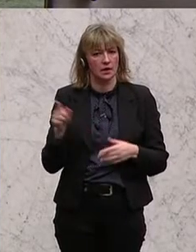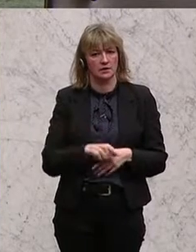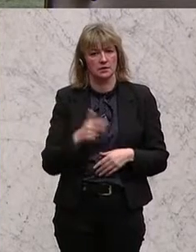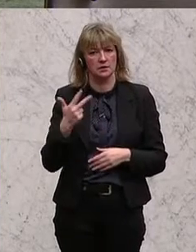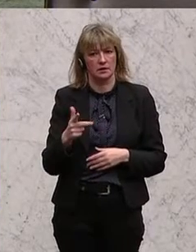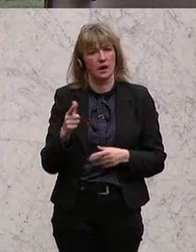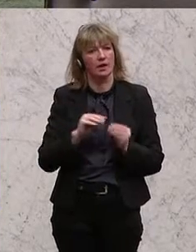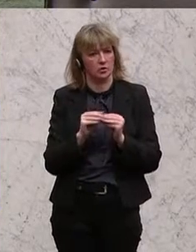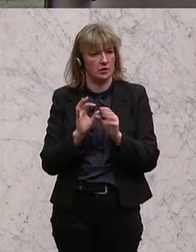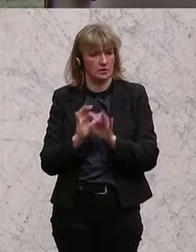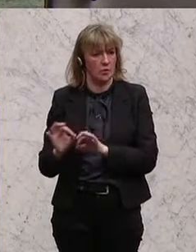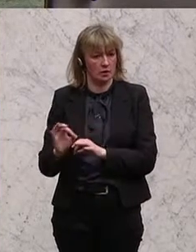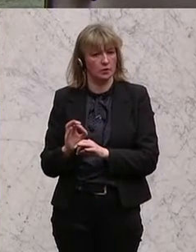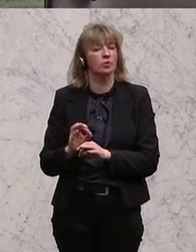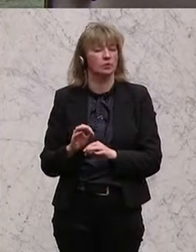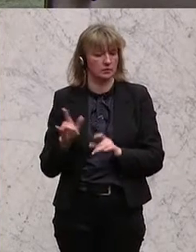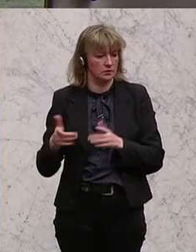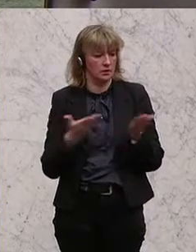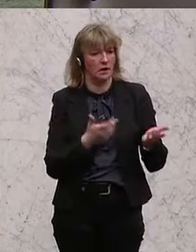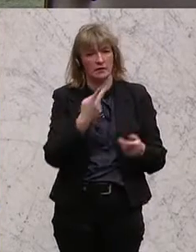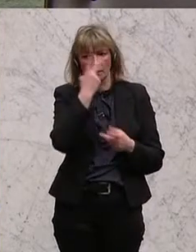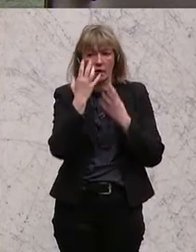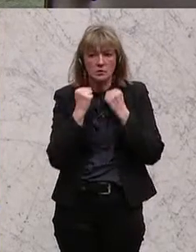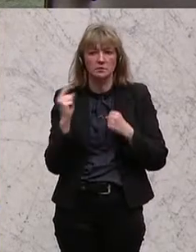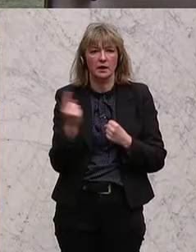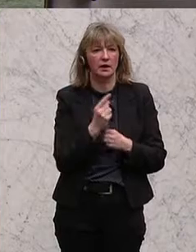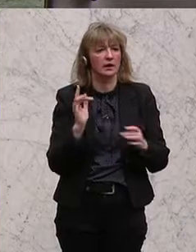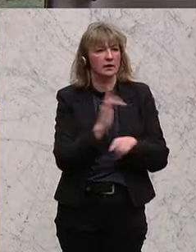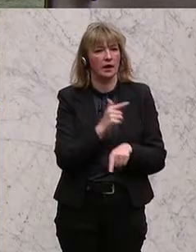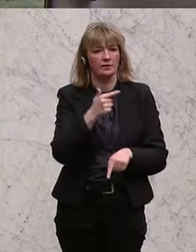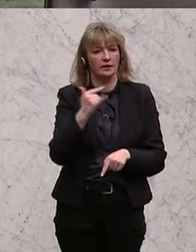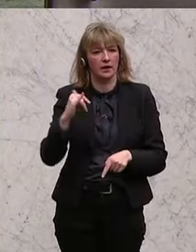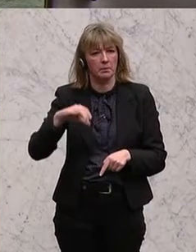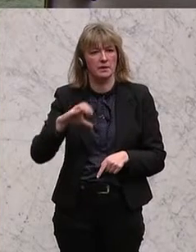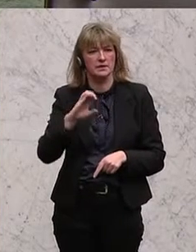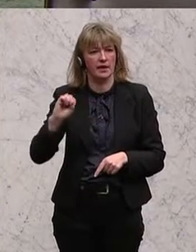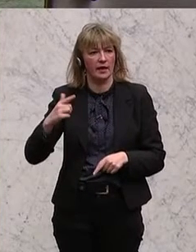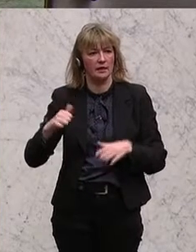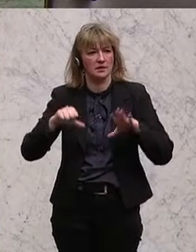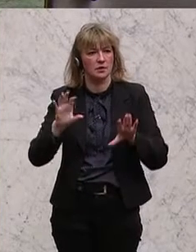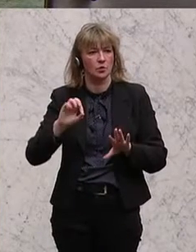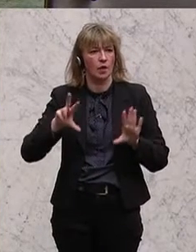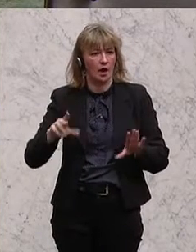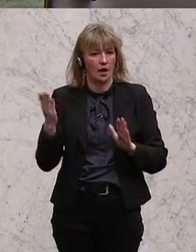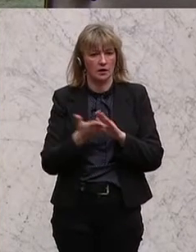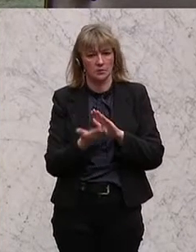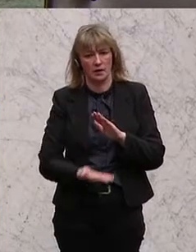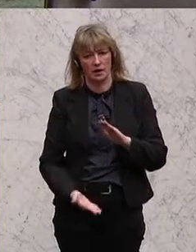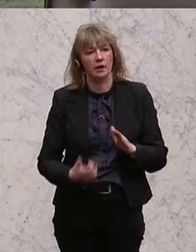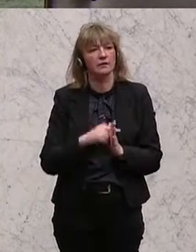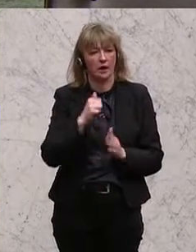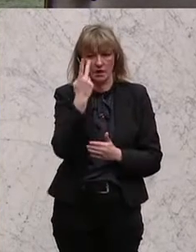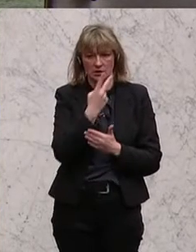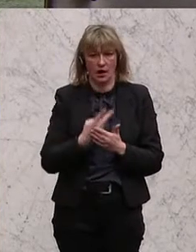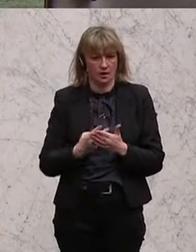Absatz 3 der Geschäftsordnung vor, das Volksbegehren gegen TTIP-CETA 1608 der Beilagen in